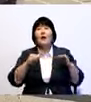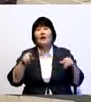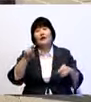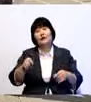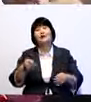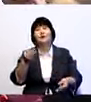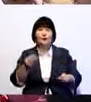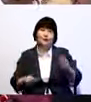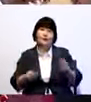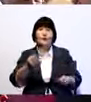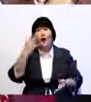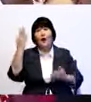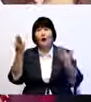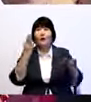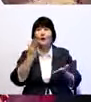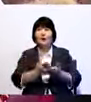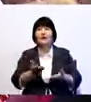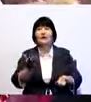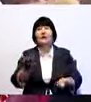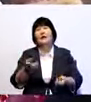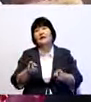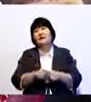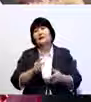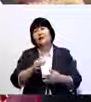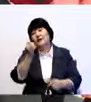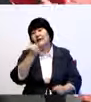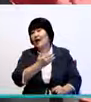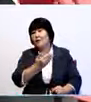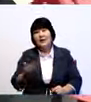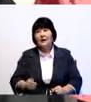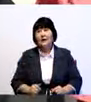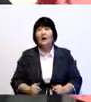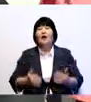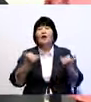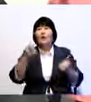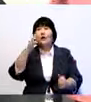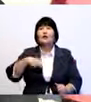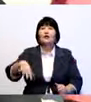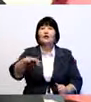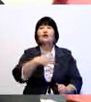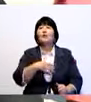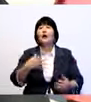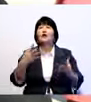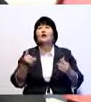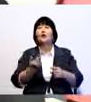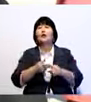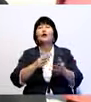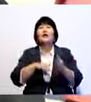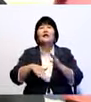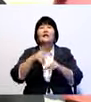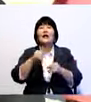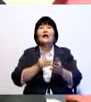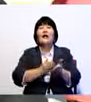лайықта көңіл күйін көтеріп, ойнап, сөйтіп жатыр. Рахмет көп-көп. Бүгін ел үшін маңызды күн. Бұл саяси